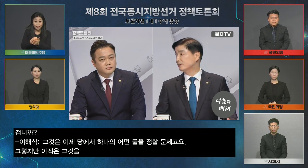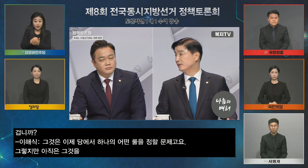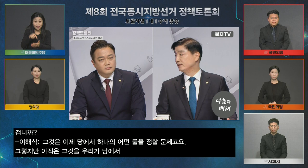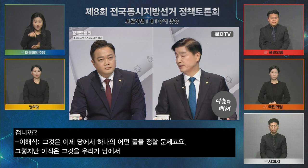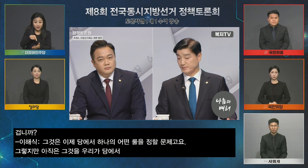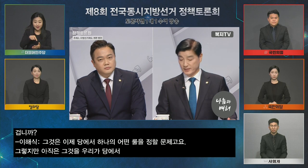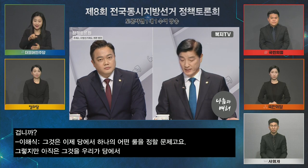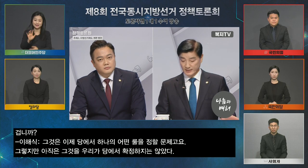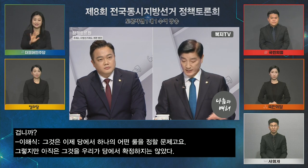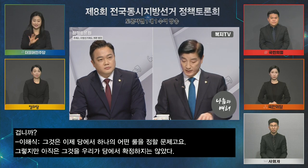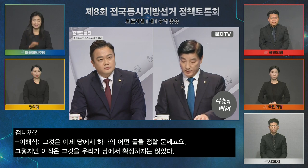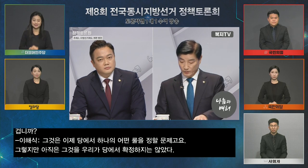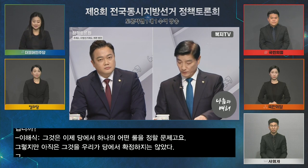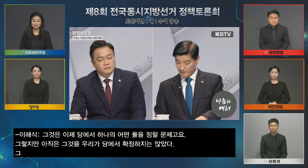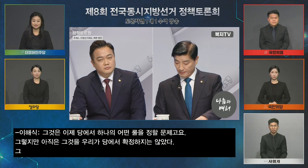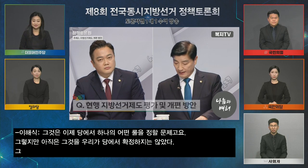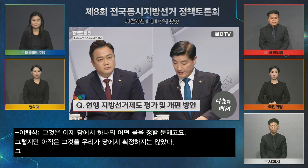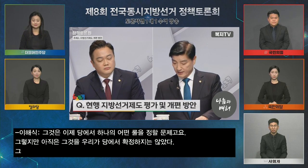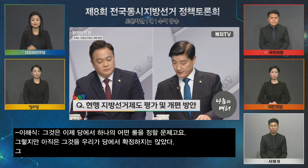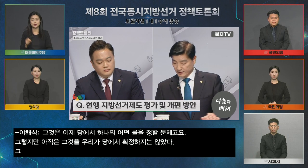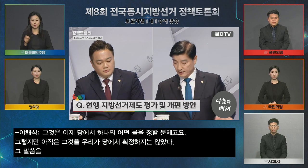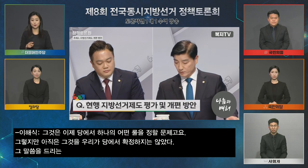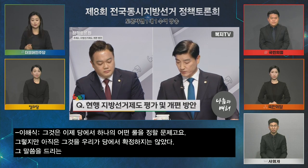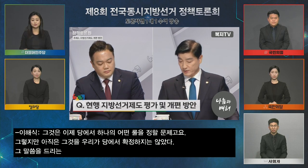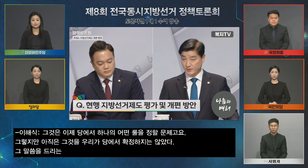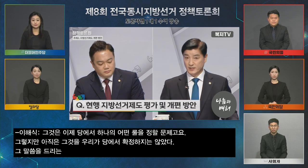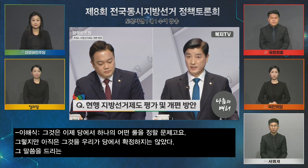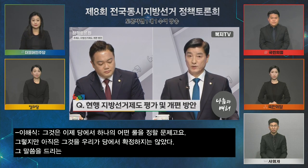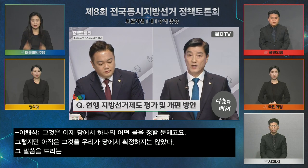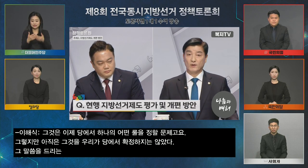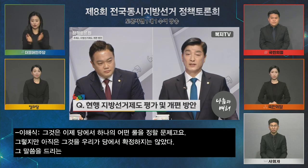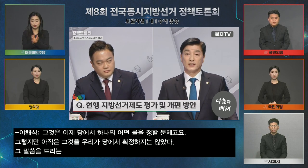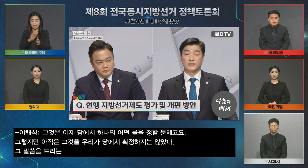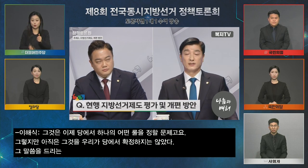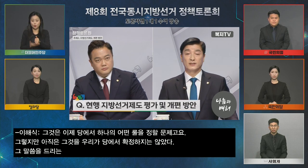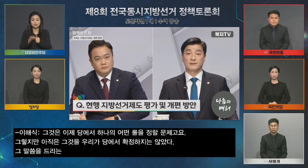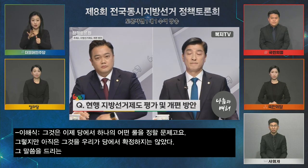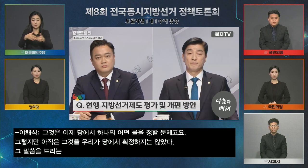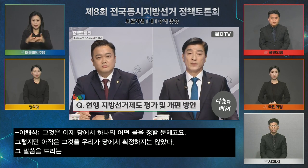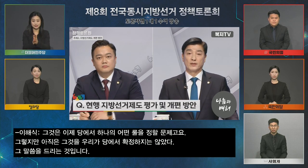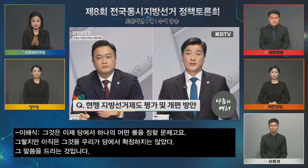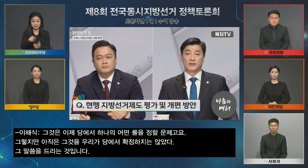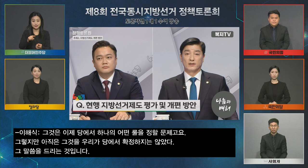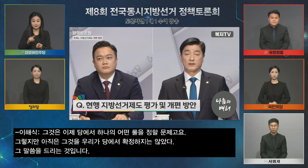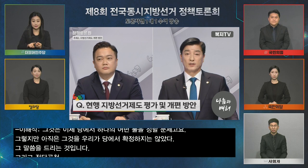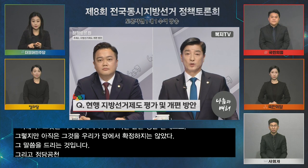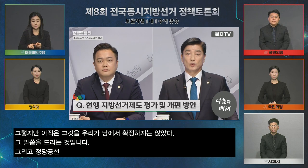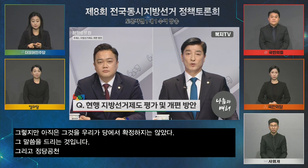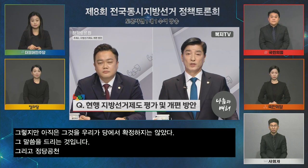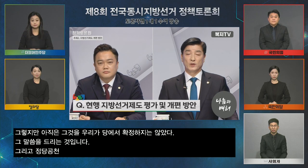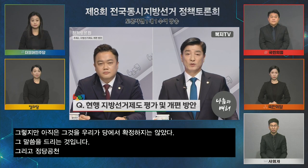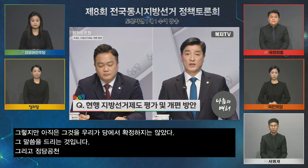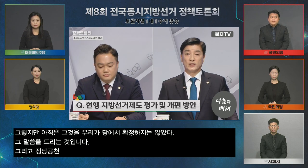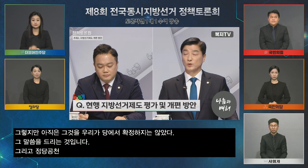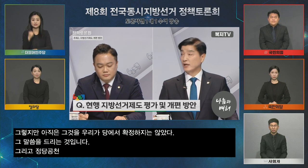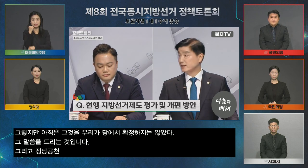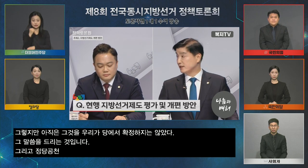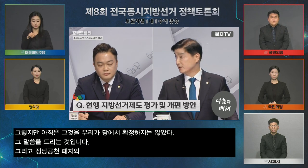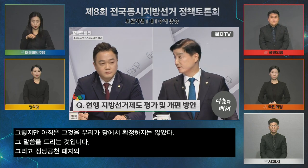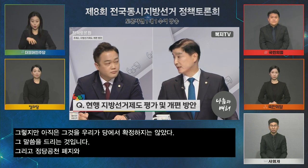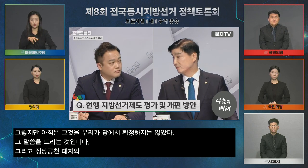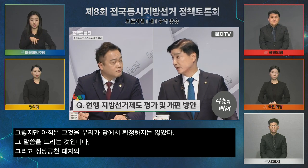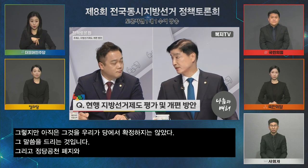그 말씀을 드리는 것입니다. 그리고 정당 공천 폐지와 관련해서 기초의원과